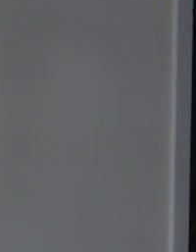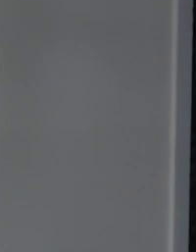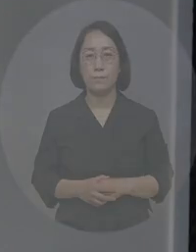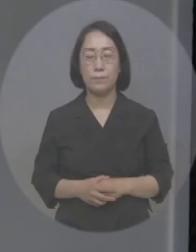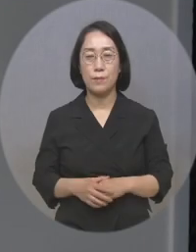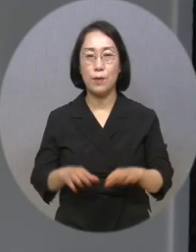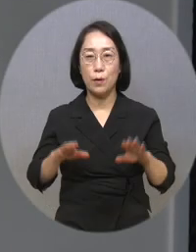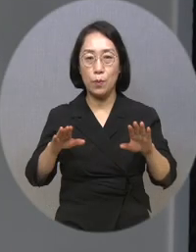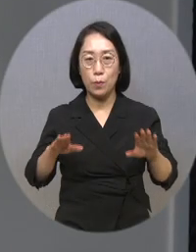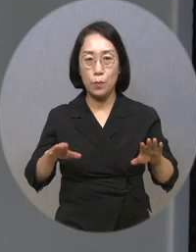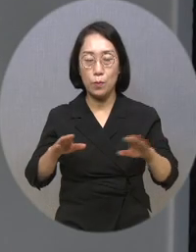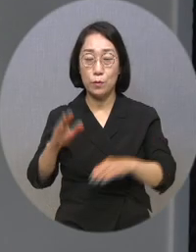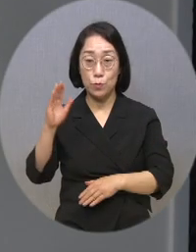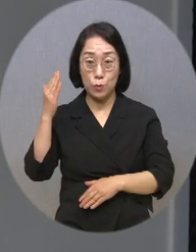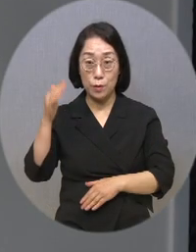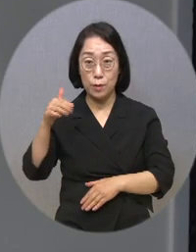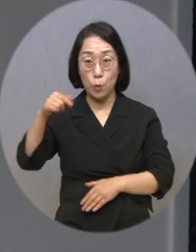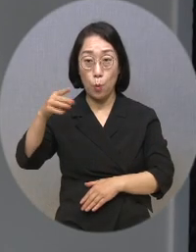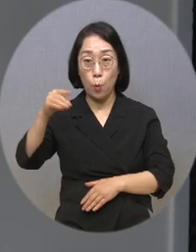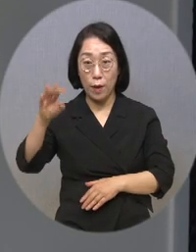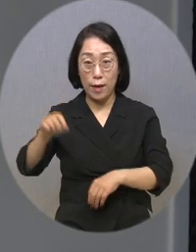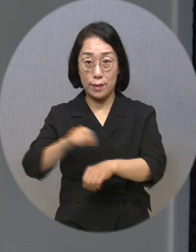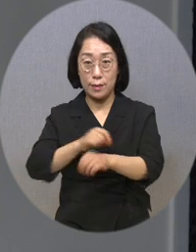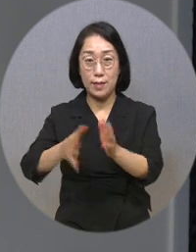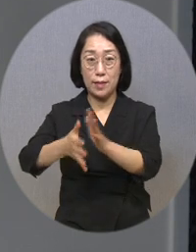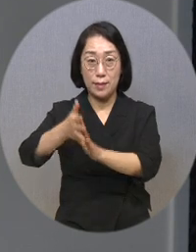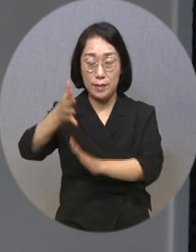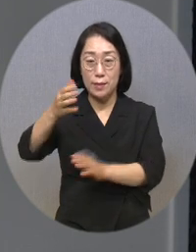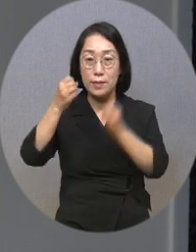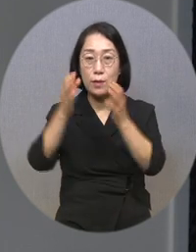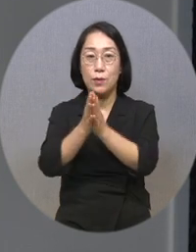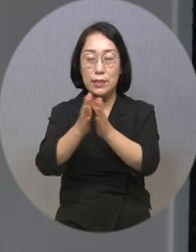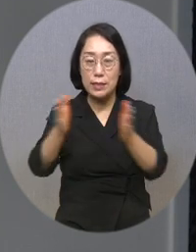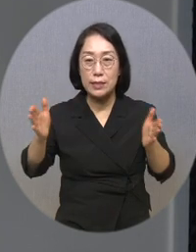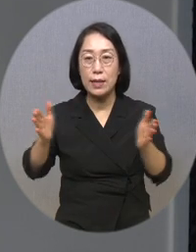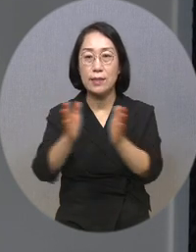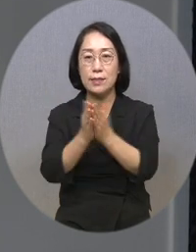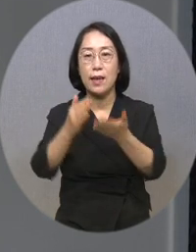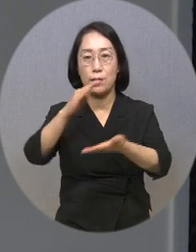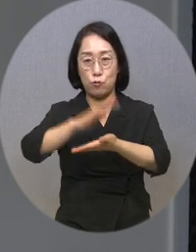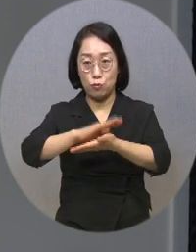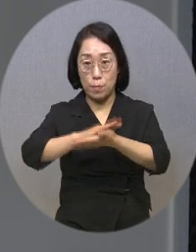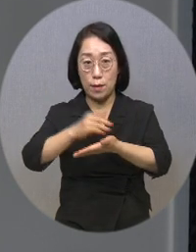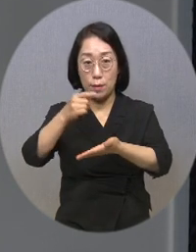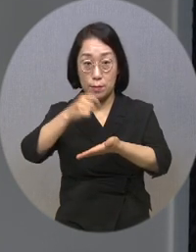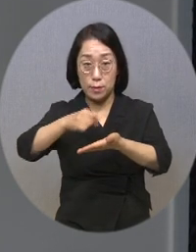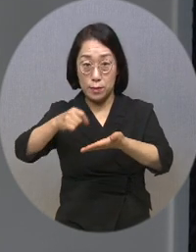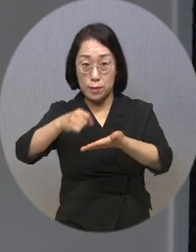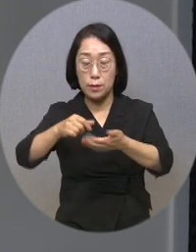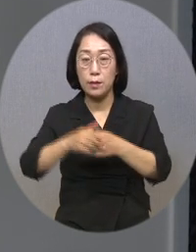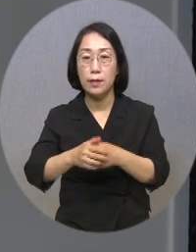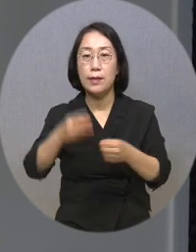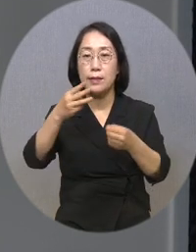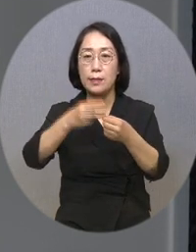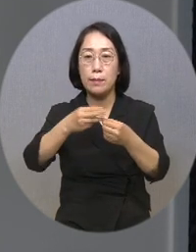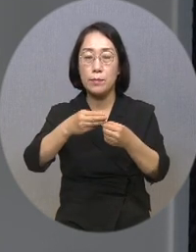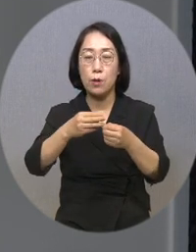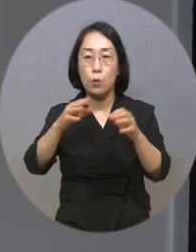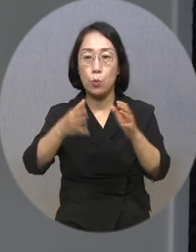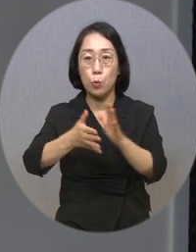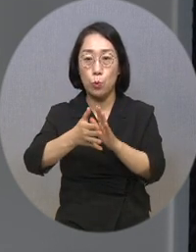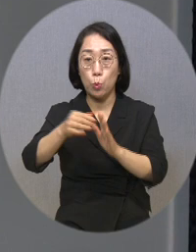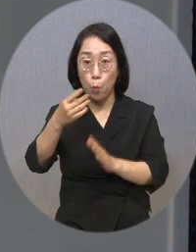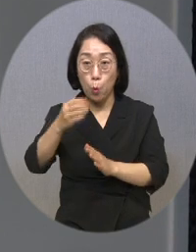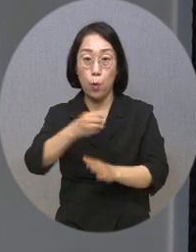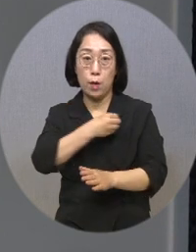네, 오늘은 최근 고양팅레시 새로운 시작의 저자이시며 전 고양시 경기도 삼선도의원, 대통령